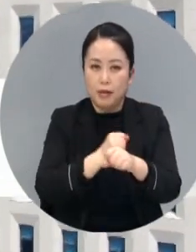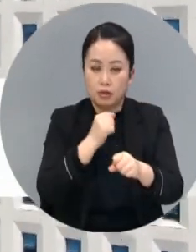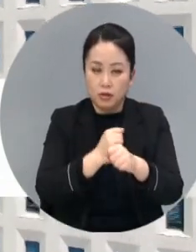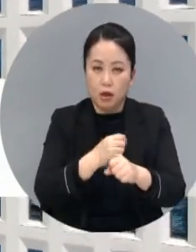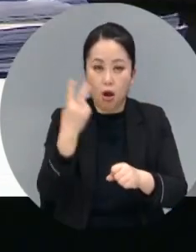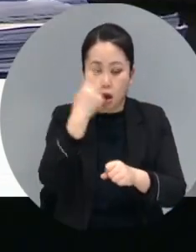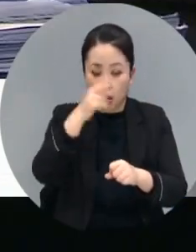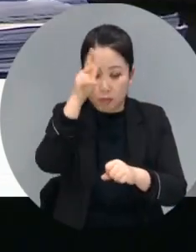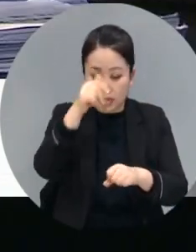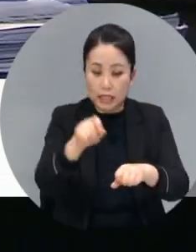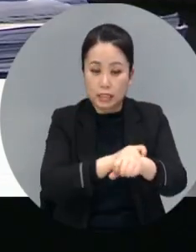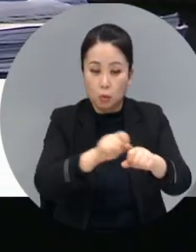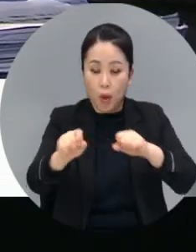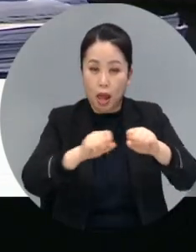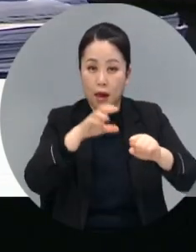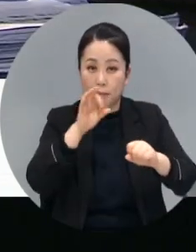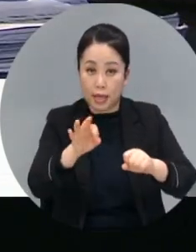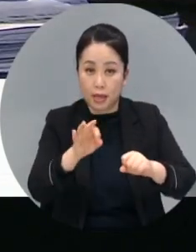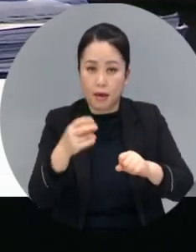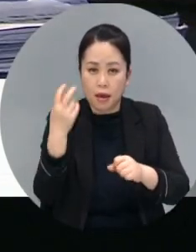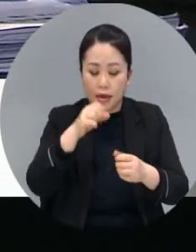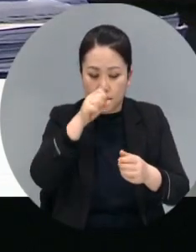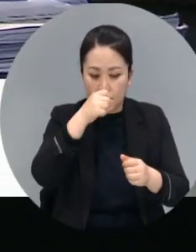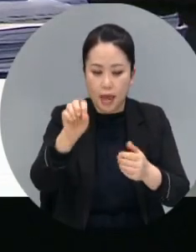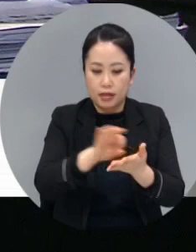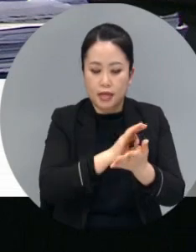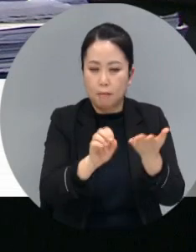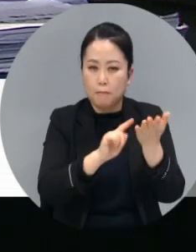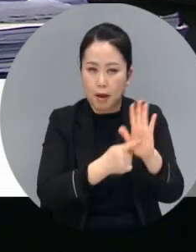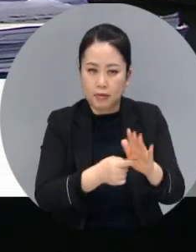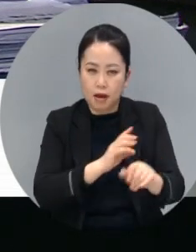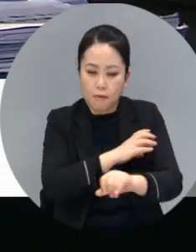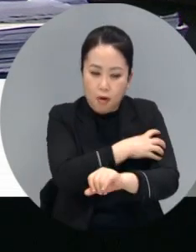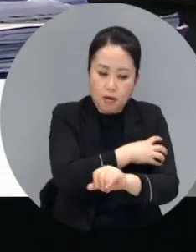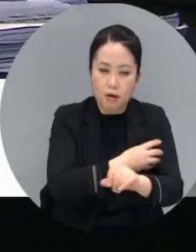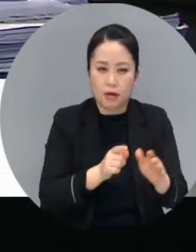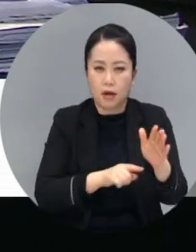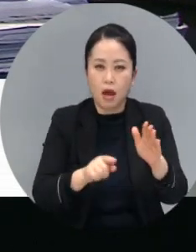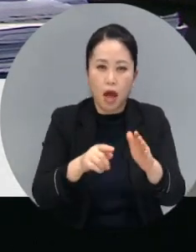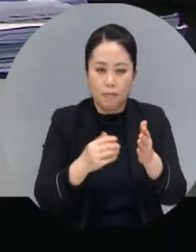밝히며 권력 감시에 앞장 선점이 높은 평가를